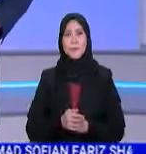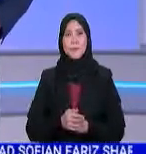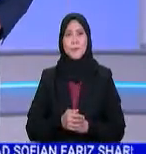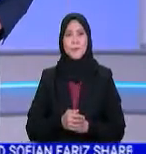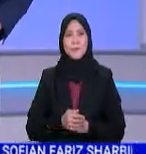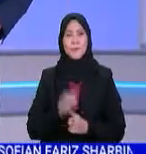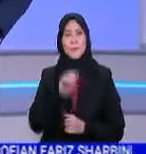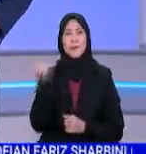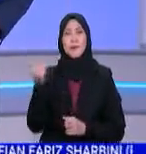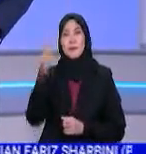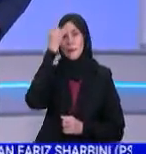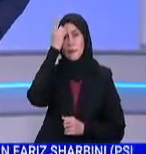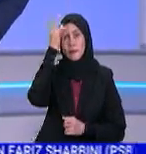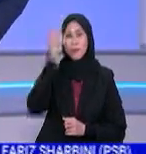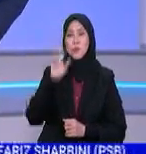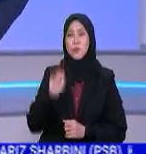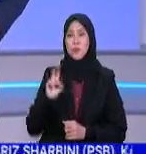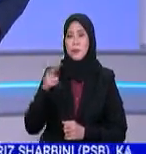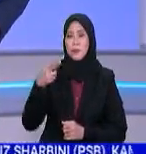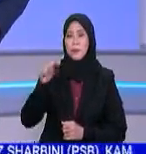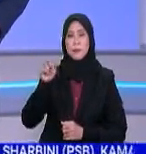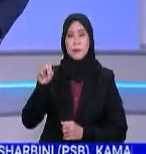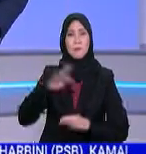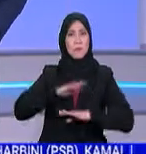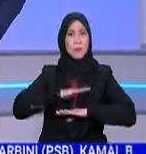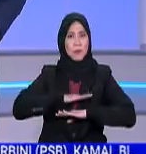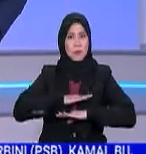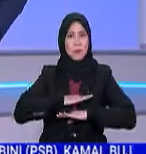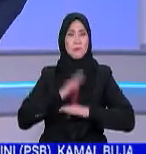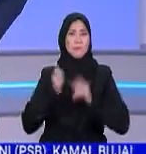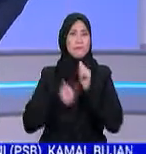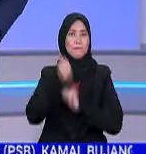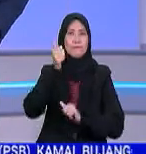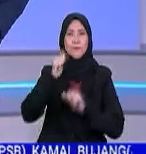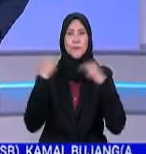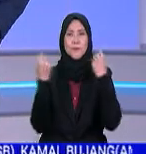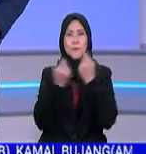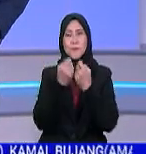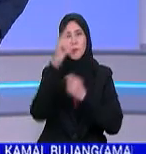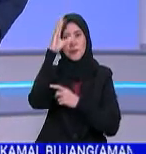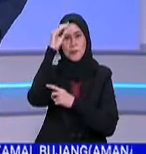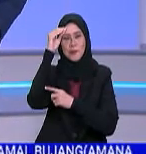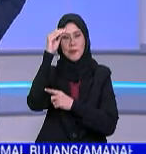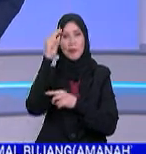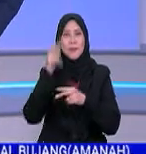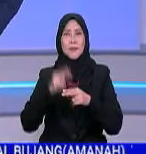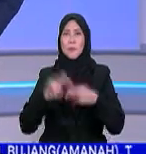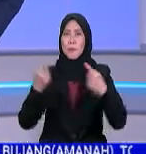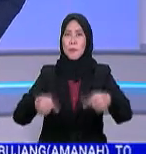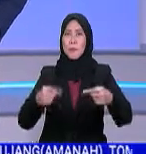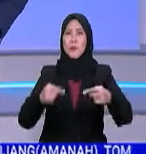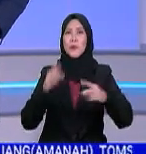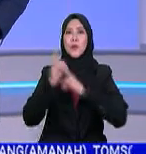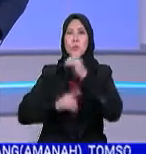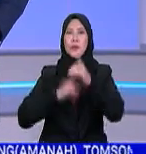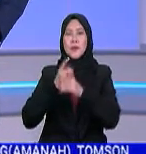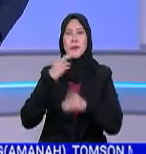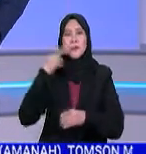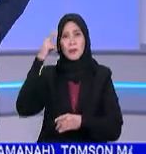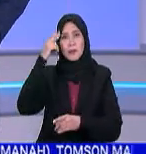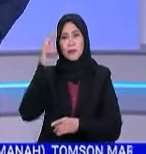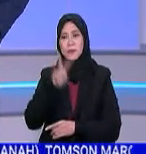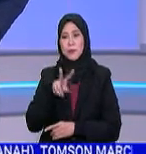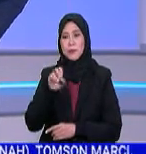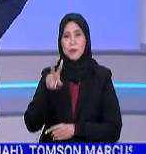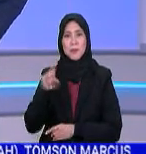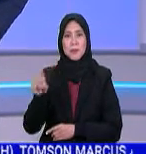Dalam perkembangan lain, Dato' Sri Subhan berpuas hati dengan pencapaian yang diraih oleh skuad lelaki kebangsaan yang menamakan saingan Piala Dunia Remaja 2021